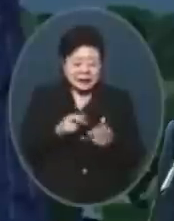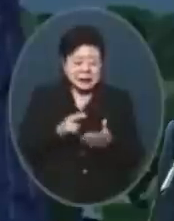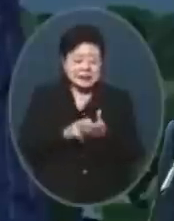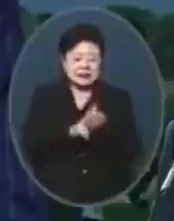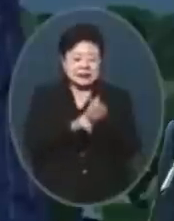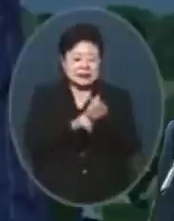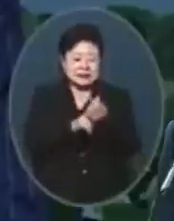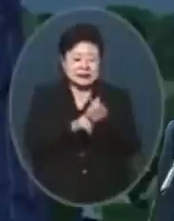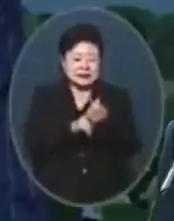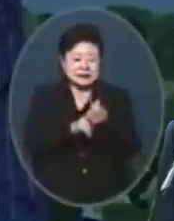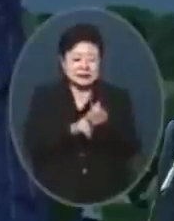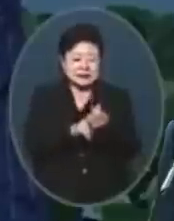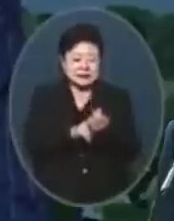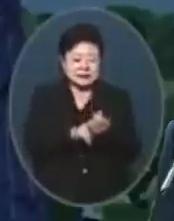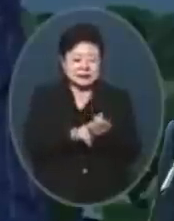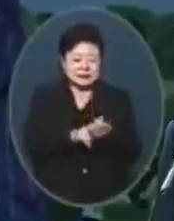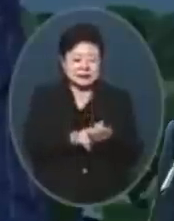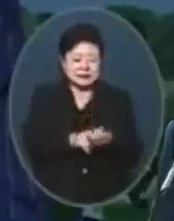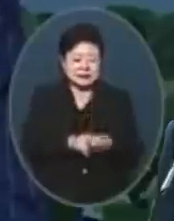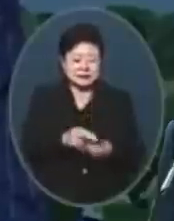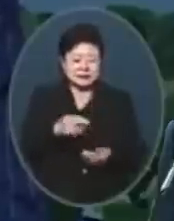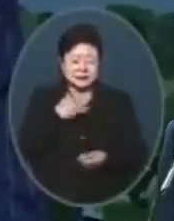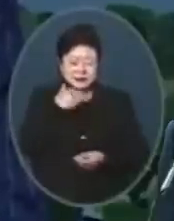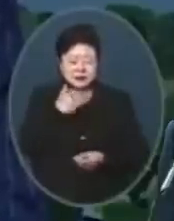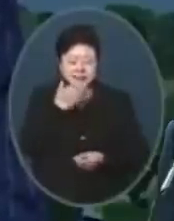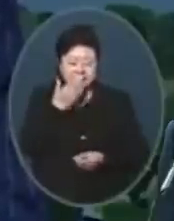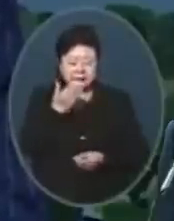기적을 기대할 수 있습니다.